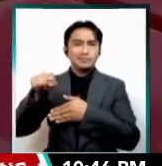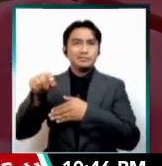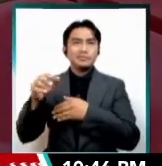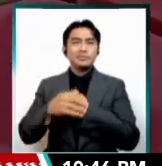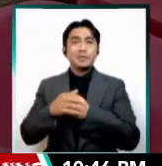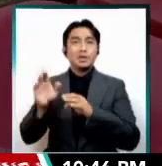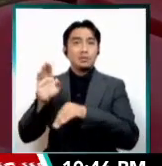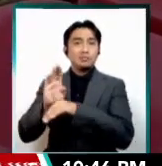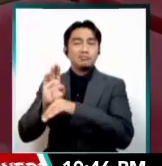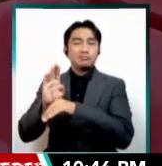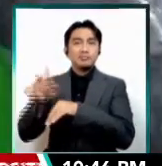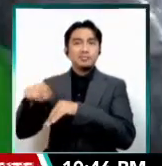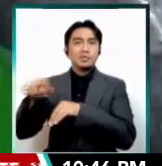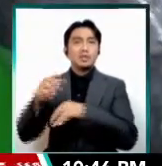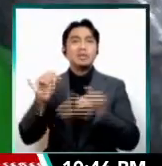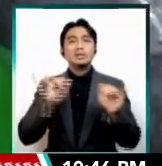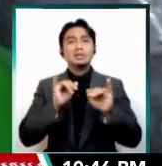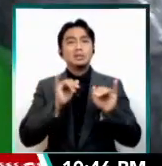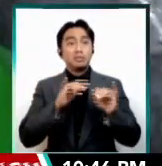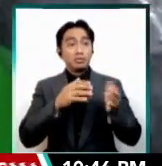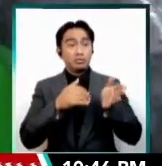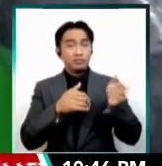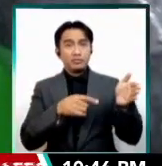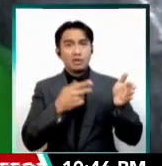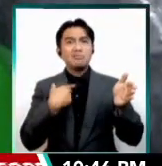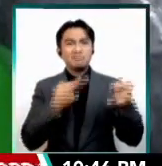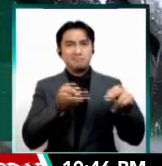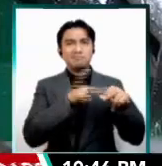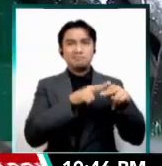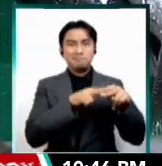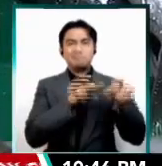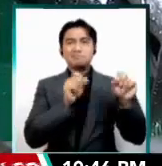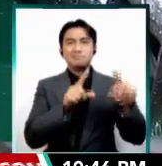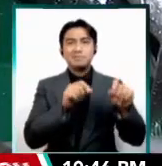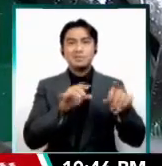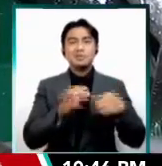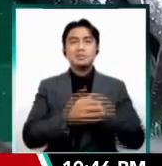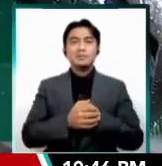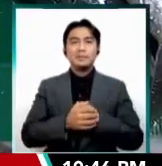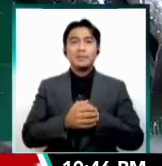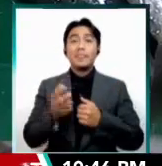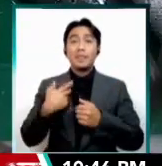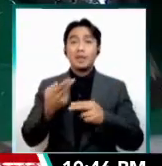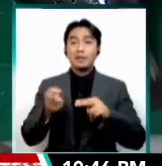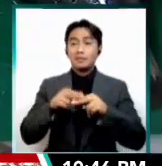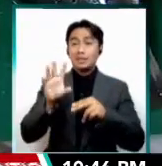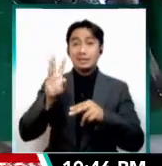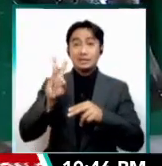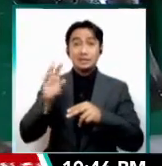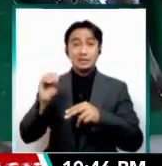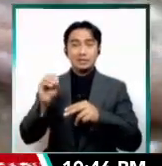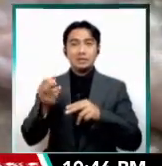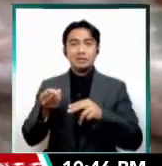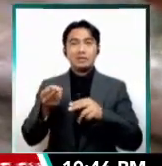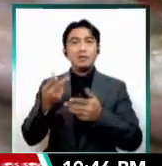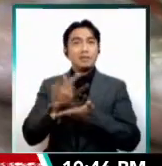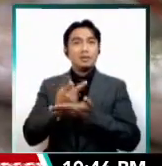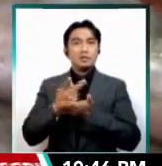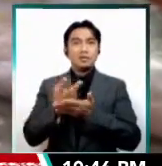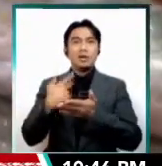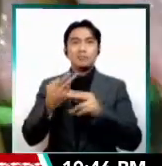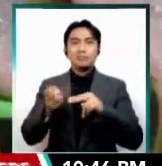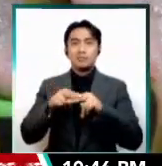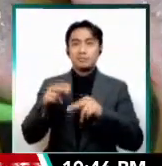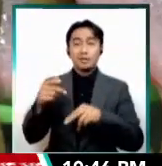presyo ng isda. Sa Marikina Public Market, hanggang 60 pesos ang itinaas ng kada kilo ng galunggong. 20 hanggang